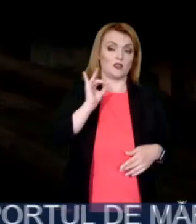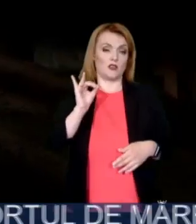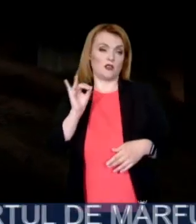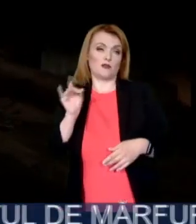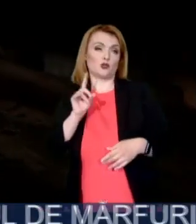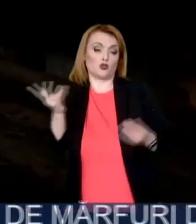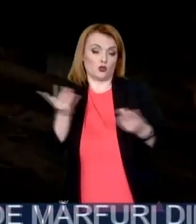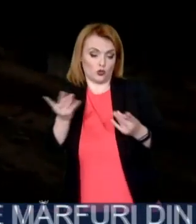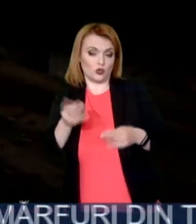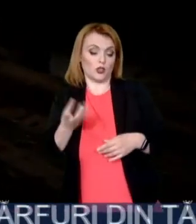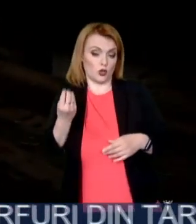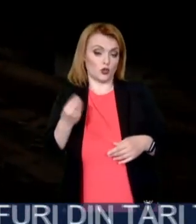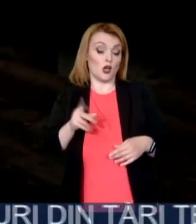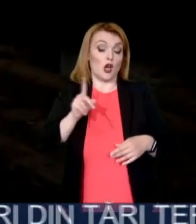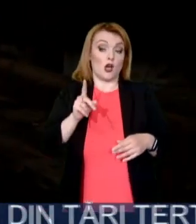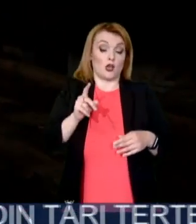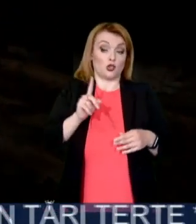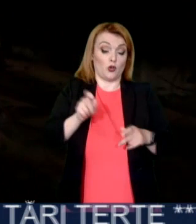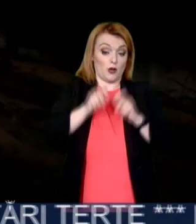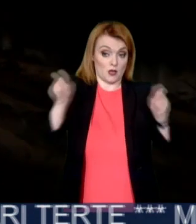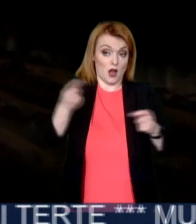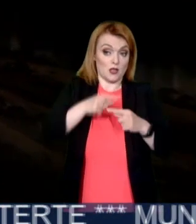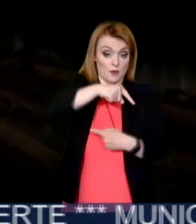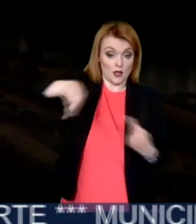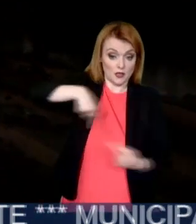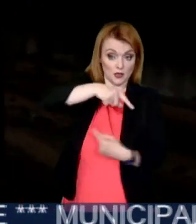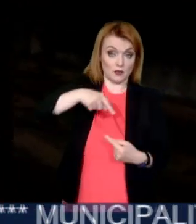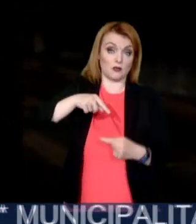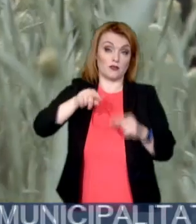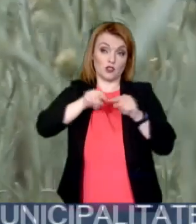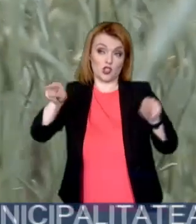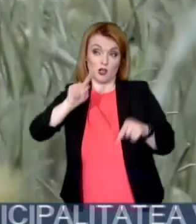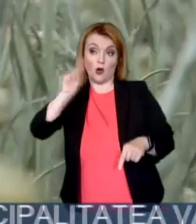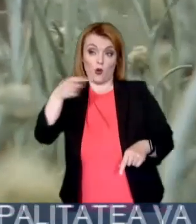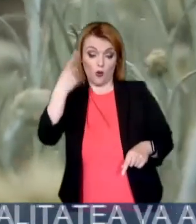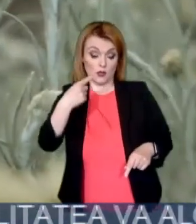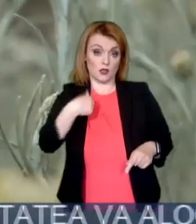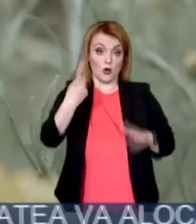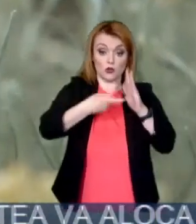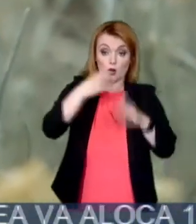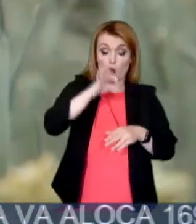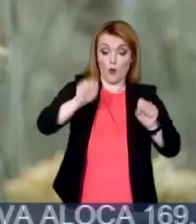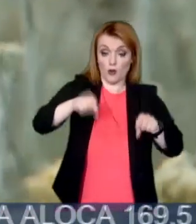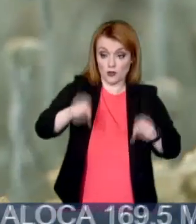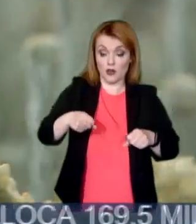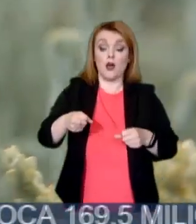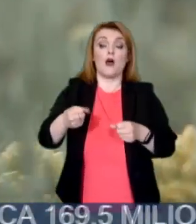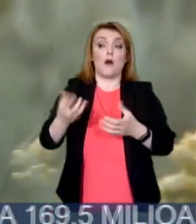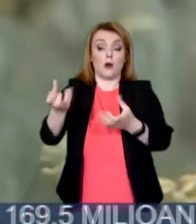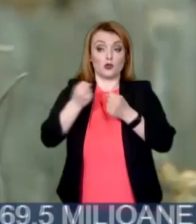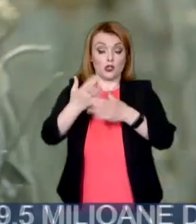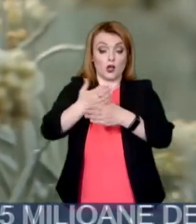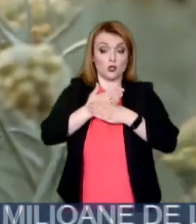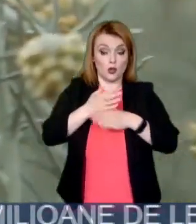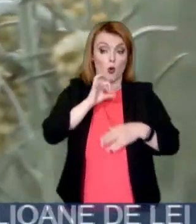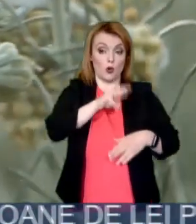alimentare. După deschiderea afacerii, în decurs de aproximativ un an, am aflat de o posibilitate de a primi o investiție